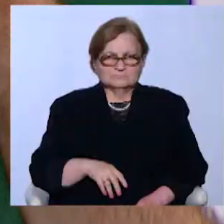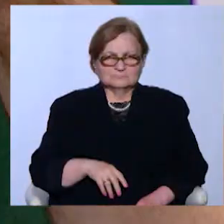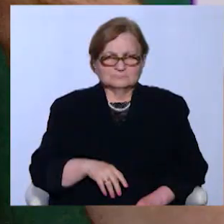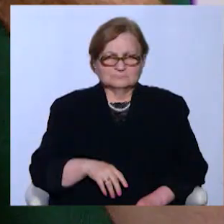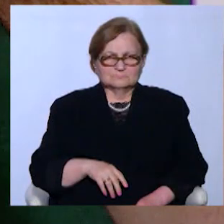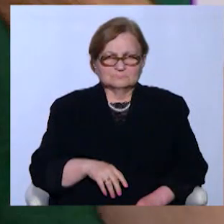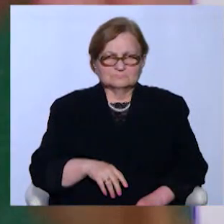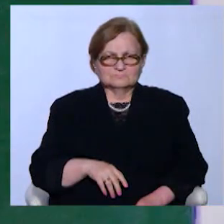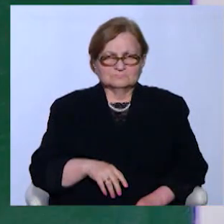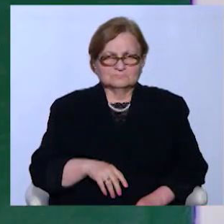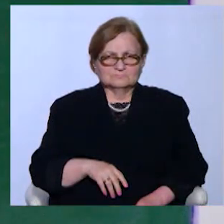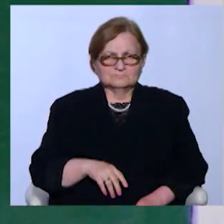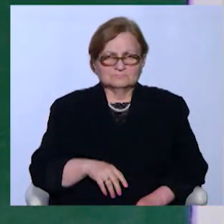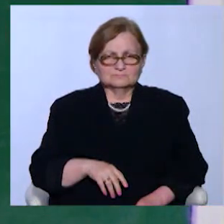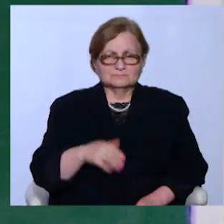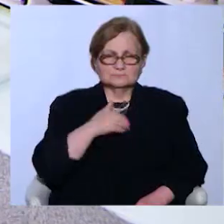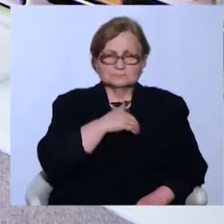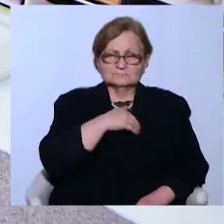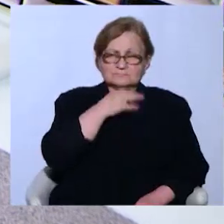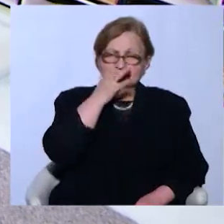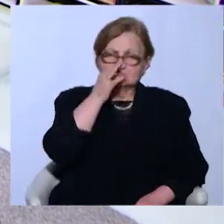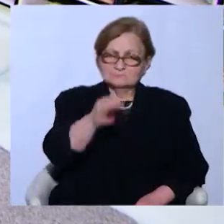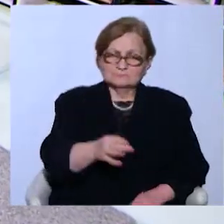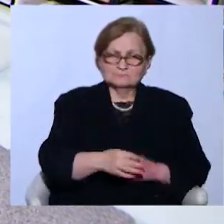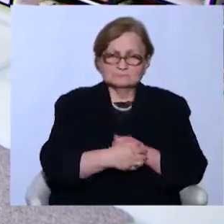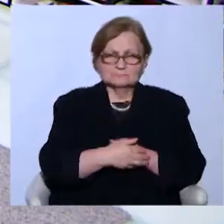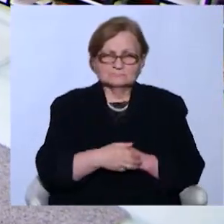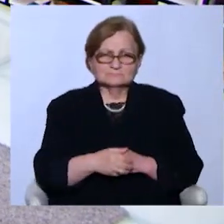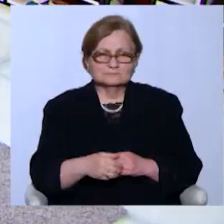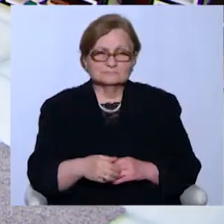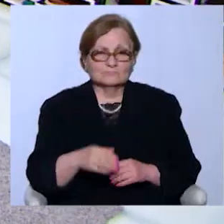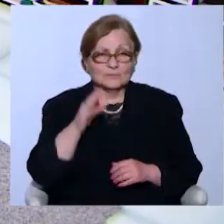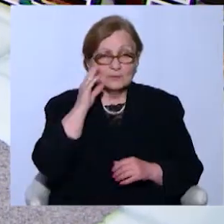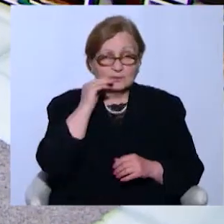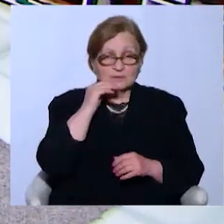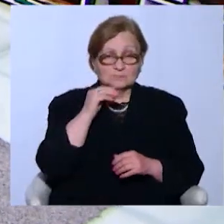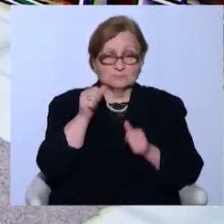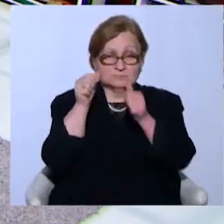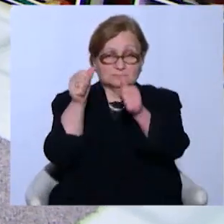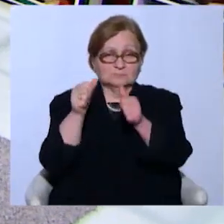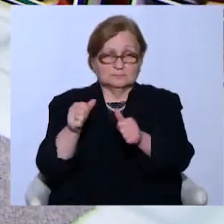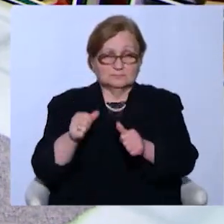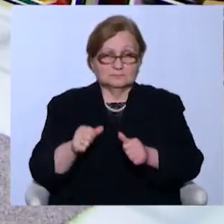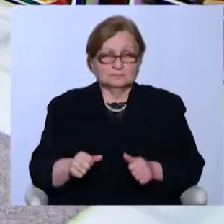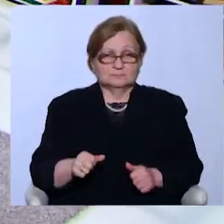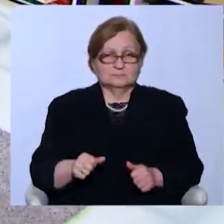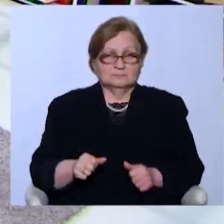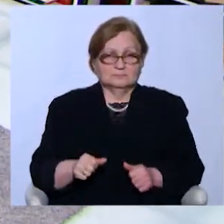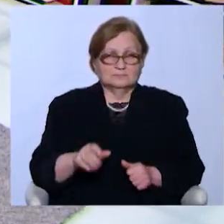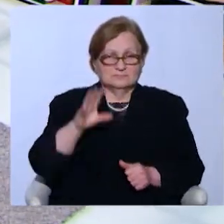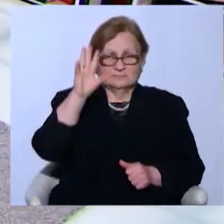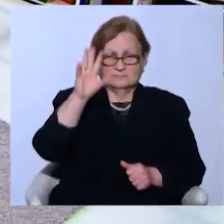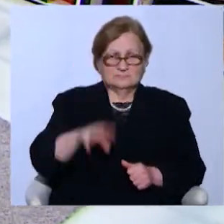აი ასე. მინდა გითხრათ, რომ მე ახლა რიცხვებს რომ მივაკრავ, არც ერთი ტოლობა არ